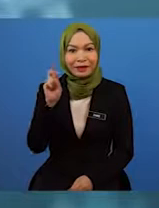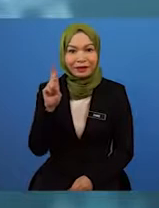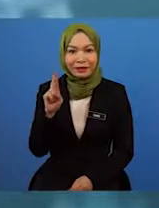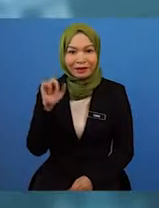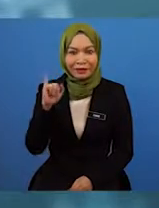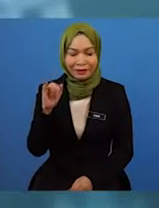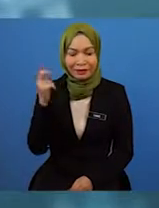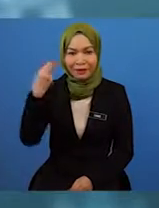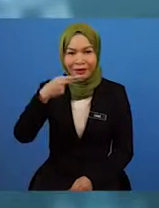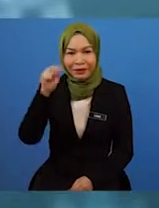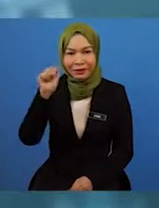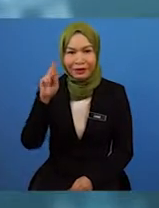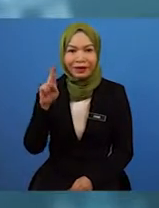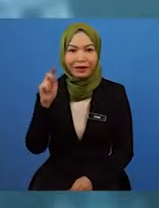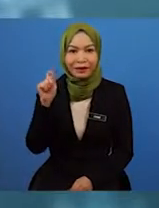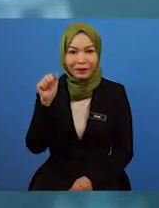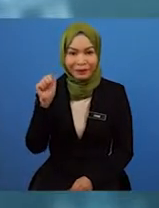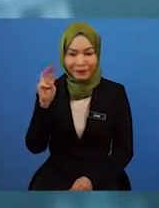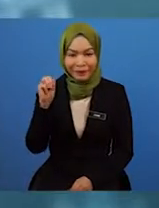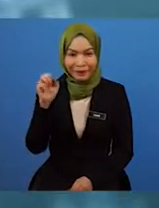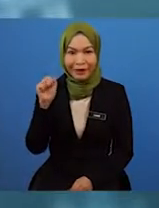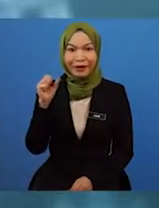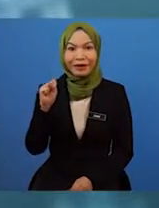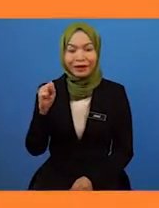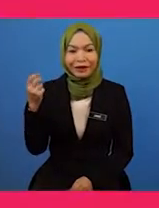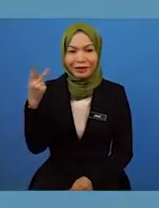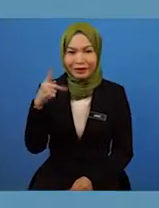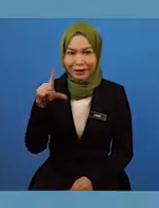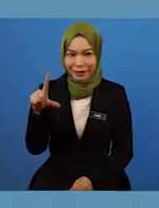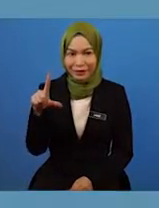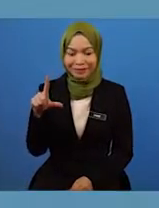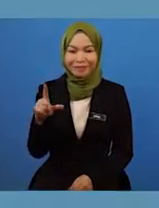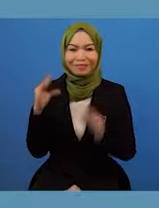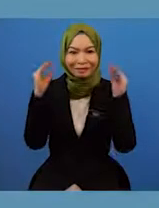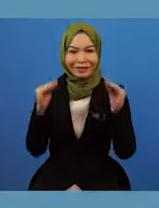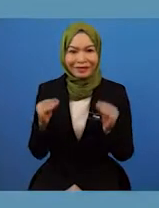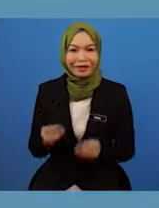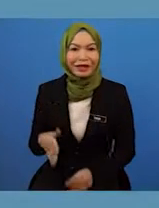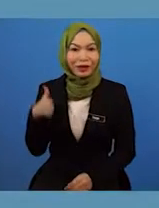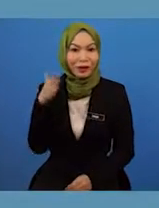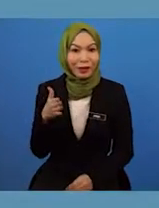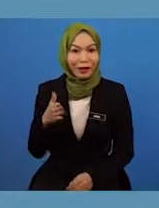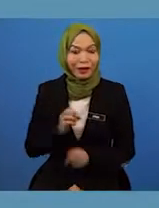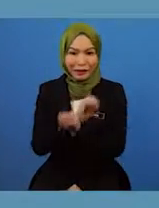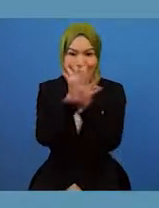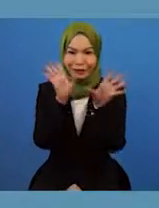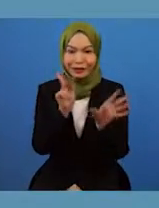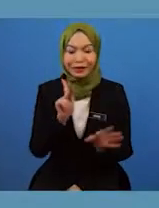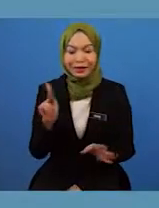Lumpur. Pada hari ini, cikgu akan menerangkan tajuk Haba Pembakaran,